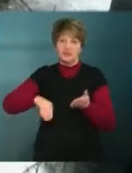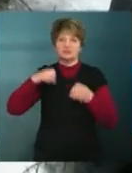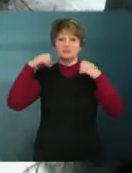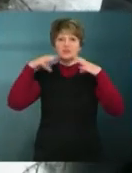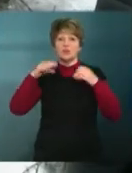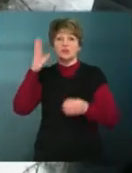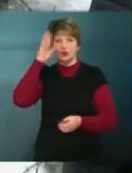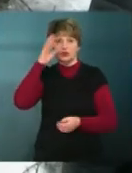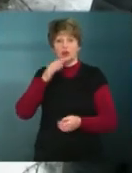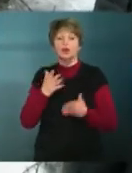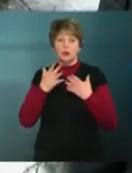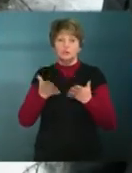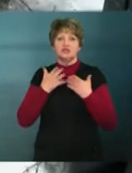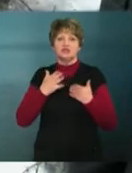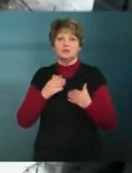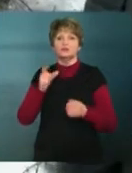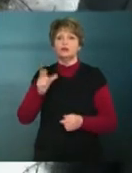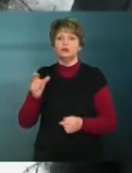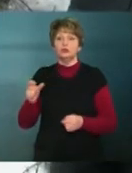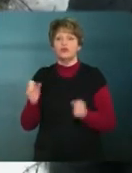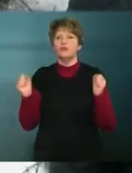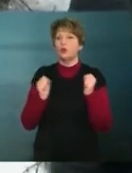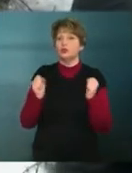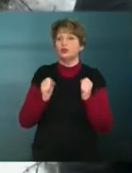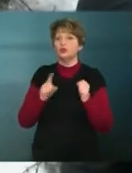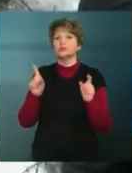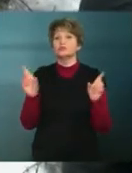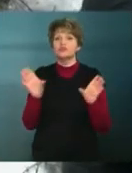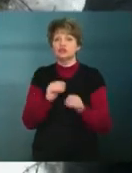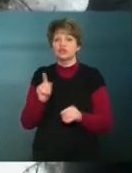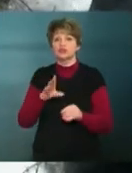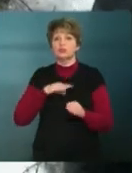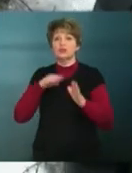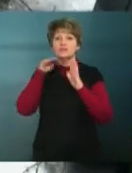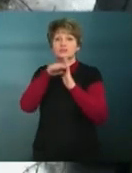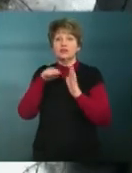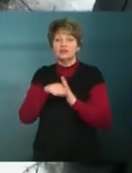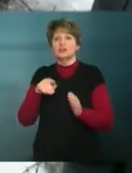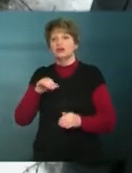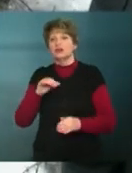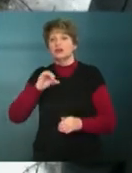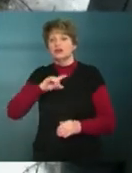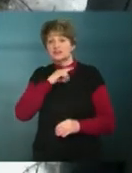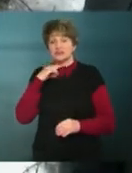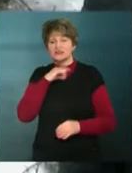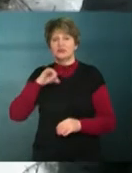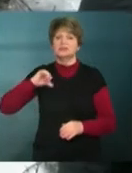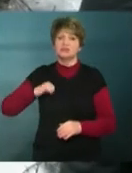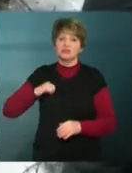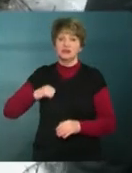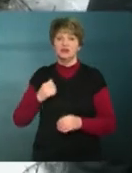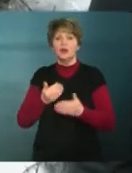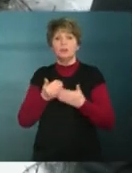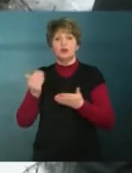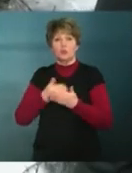представте, людей, холодильні камери, все, що в людей готувалося, сало, м'ясо, ковбаса, які вони різали, свині перед Новим